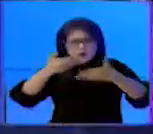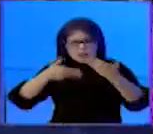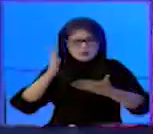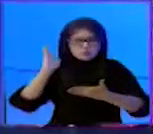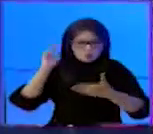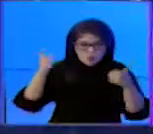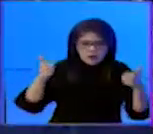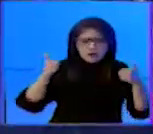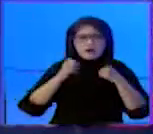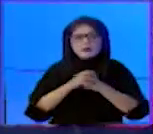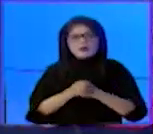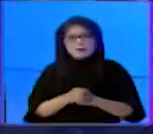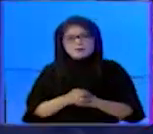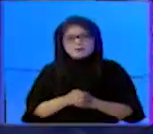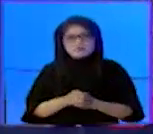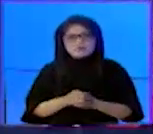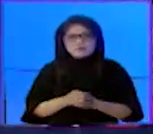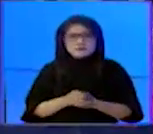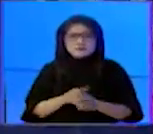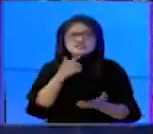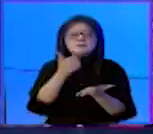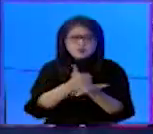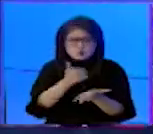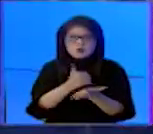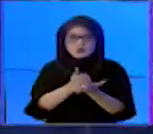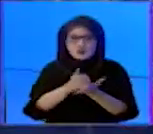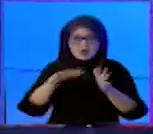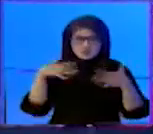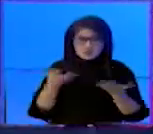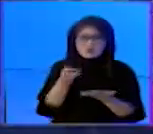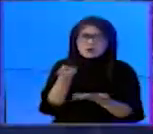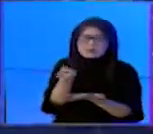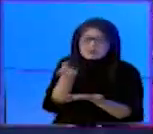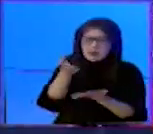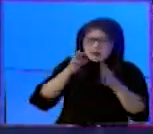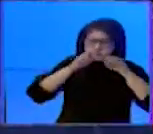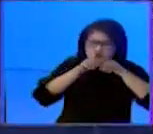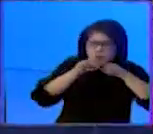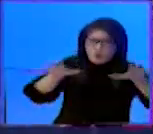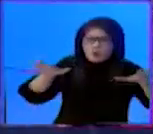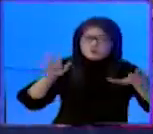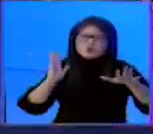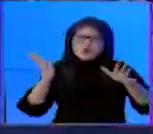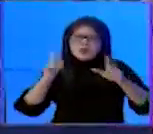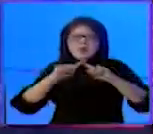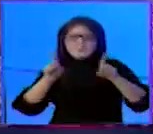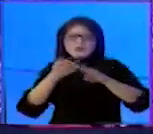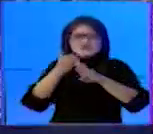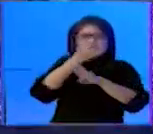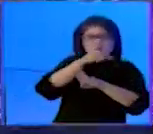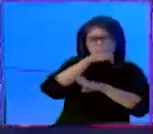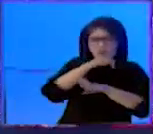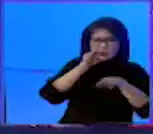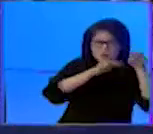sampai pada menemukan dan memproduksi vaksin tersebut, ya, karena ada preklinik, sudah dilewati, fase 1, fase 2